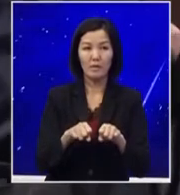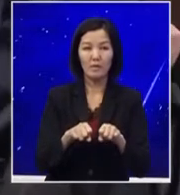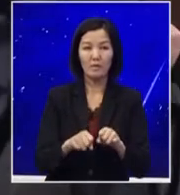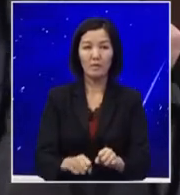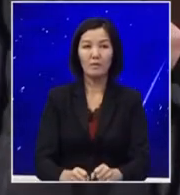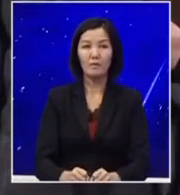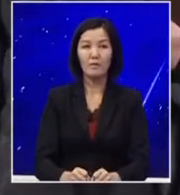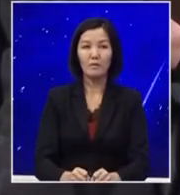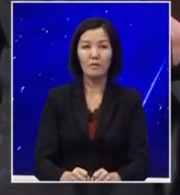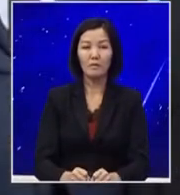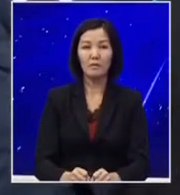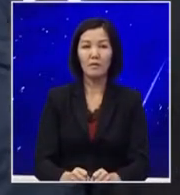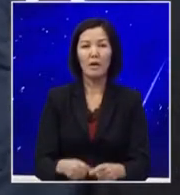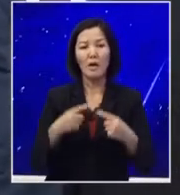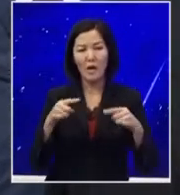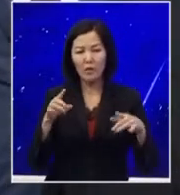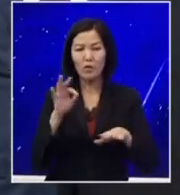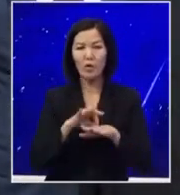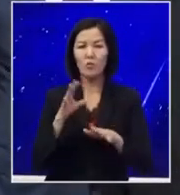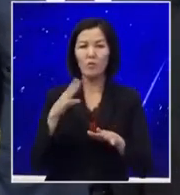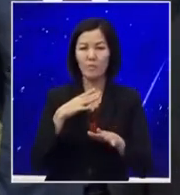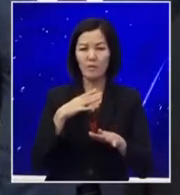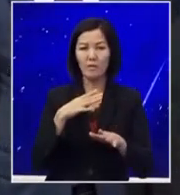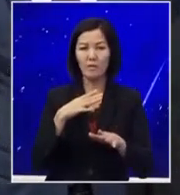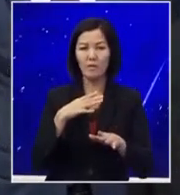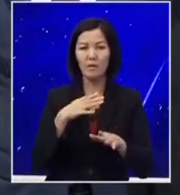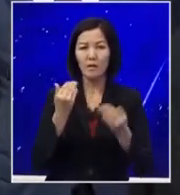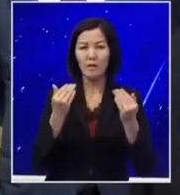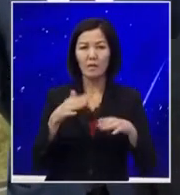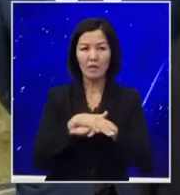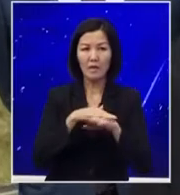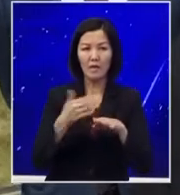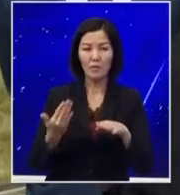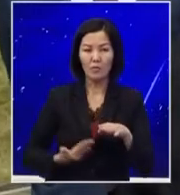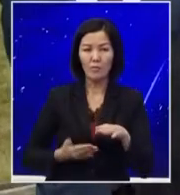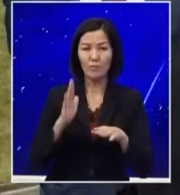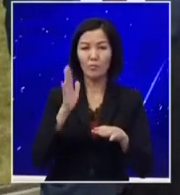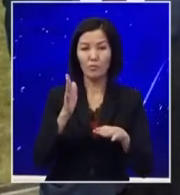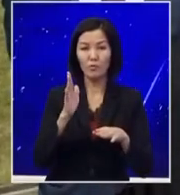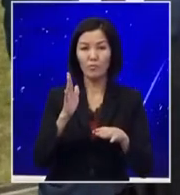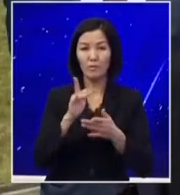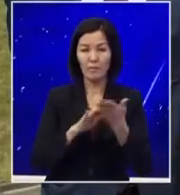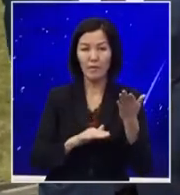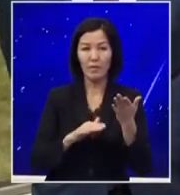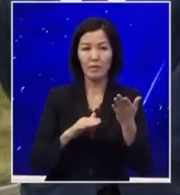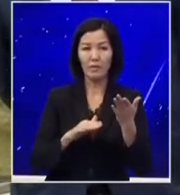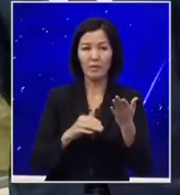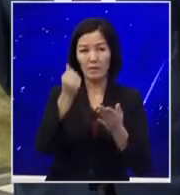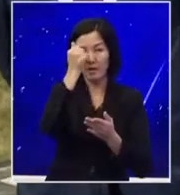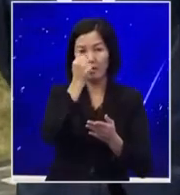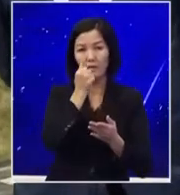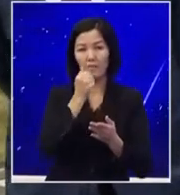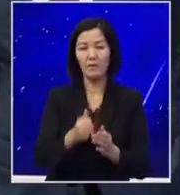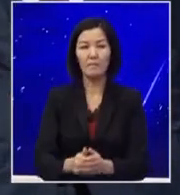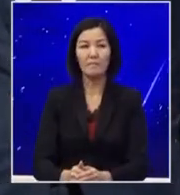И бубонная чума, и холера, и все было. Ничего, народ живет, и мы будем дальше жить. Да? Ахмед, так